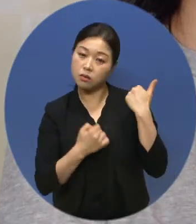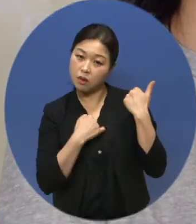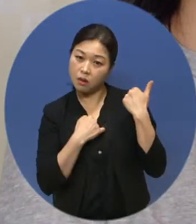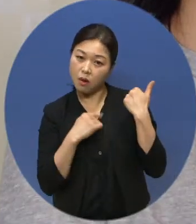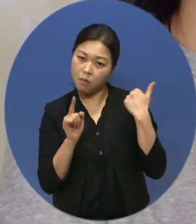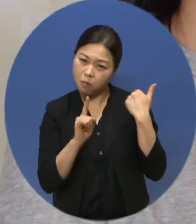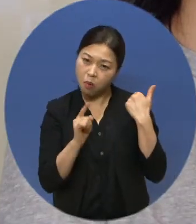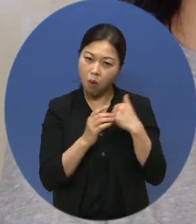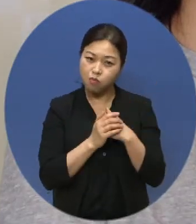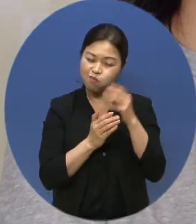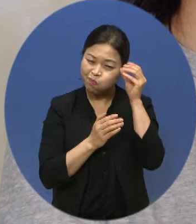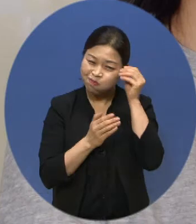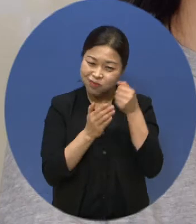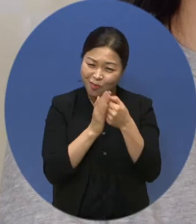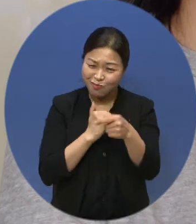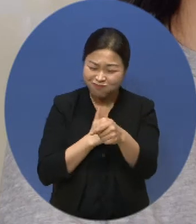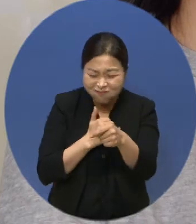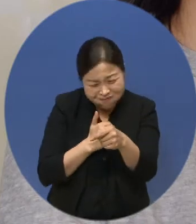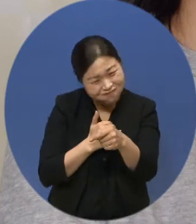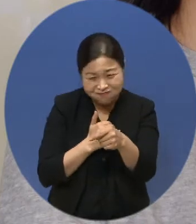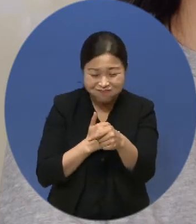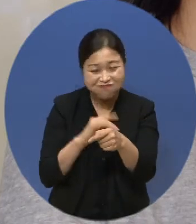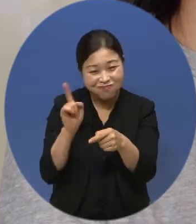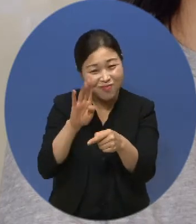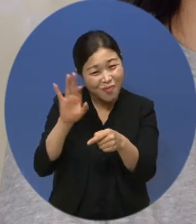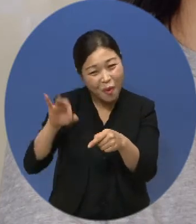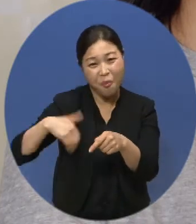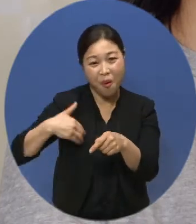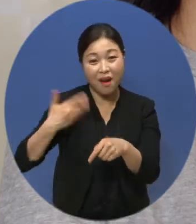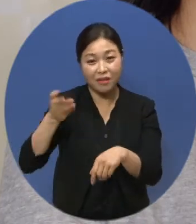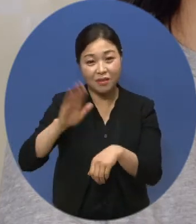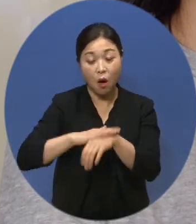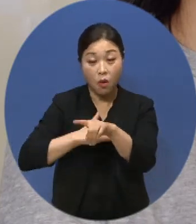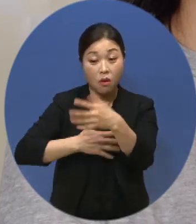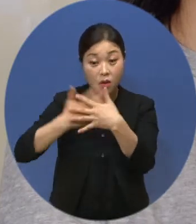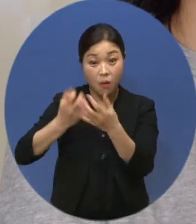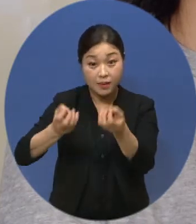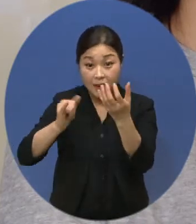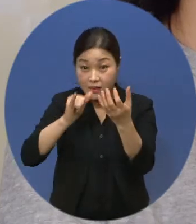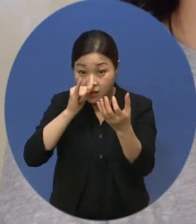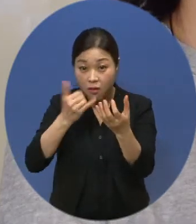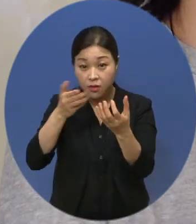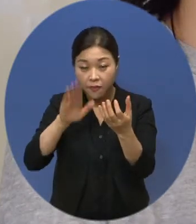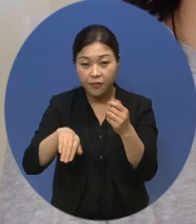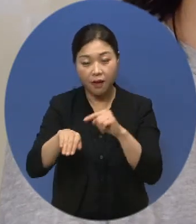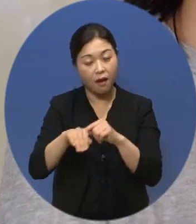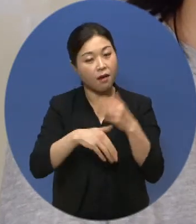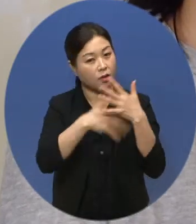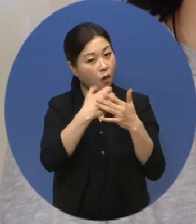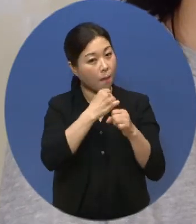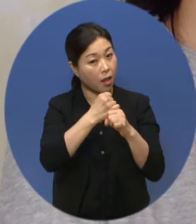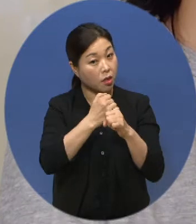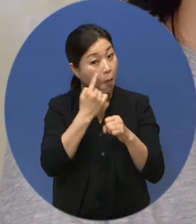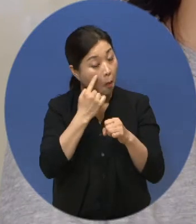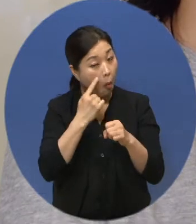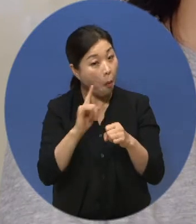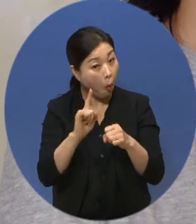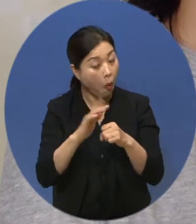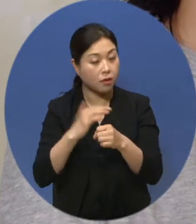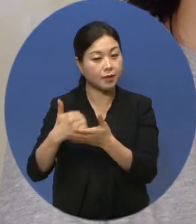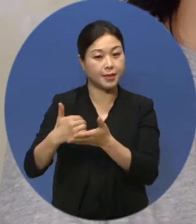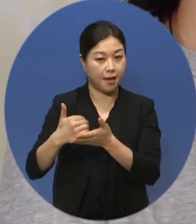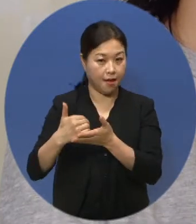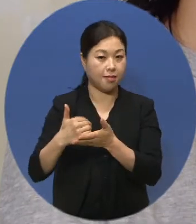좀 무지해서 알지 못하고 있었다가 그래서 이런 영화제가 있는데 출품하는 게 어떻겠냐라고 말씀해